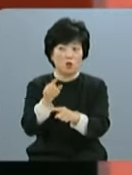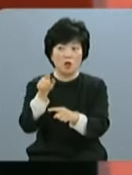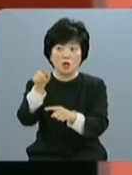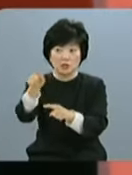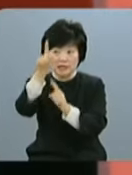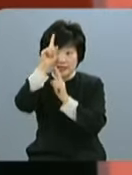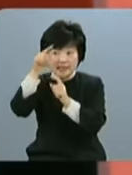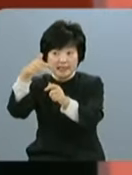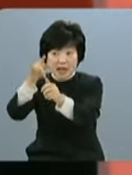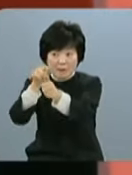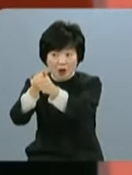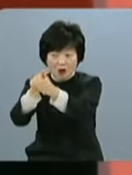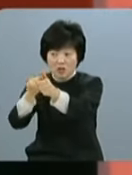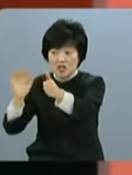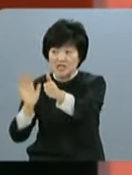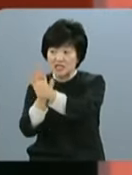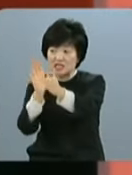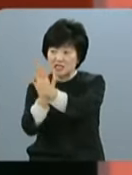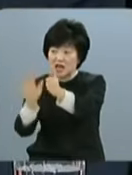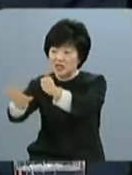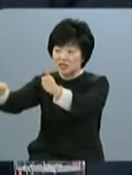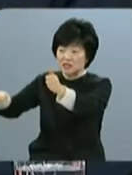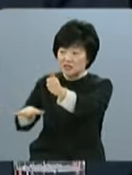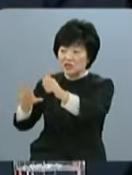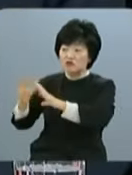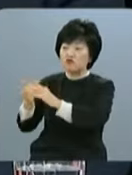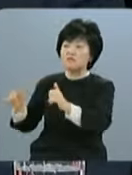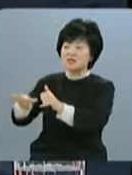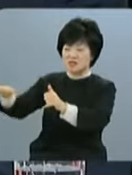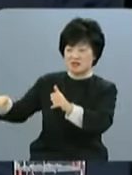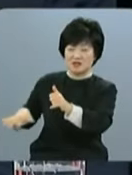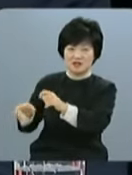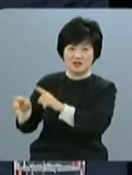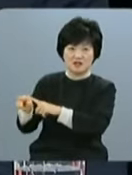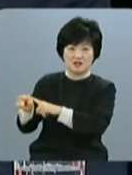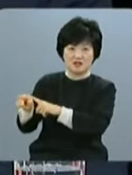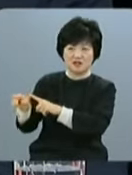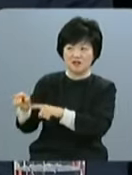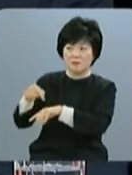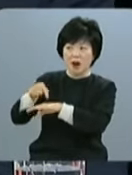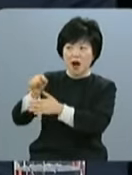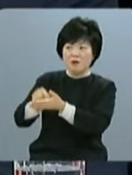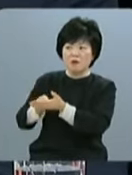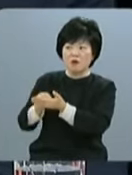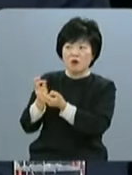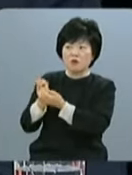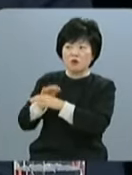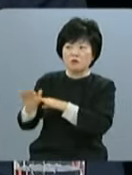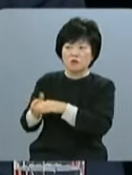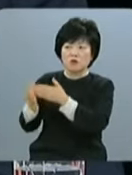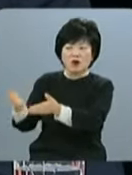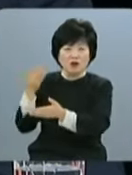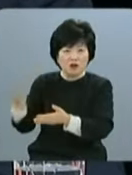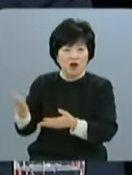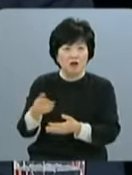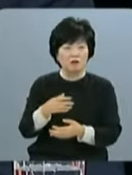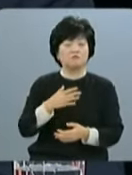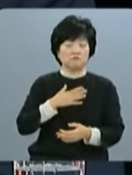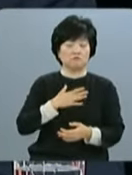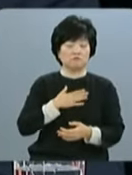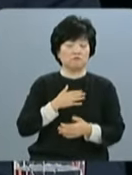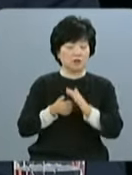네. 파멸을 원하는 네. 그 지지 동기를 우리가 어떻게 해소할 건가 이거거든요. 우리가 그런 분들에게 희망을 드려야죠.